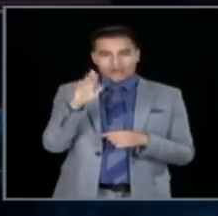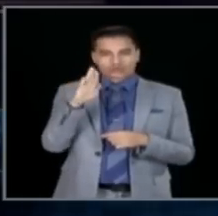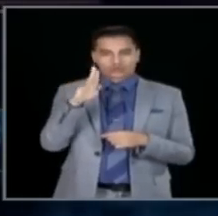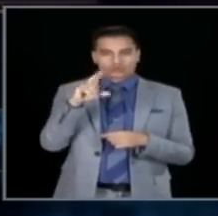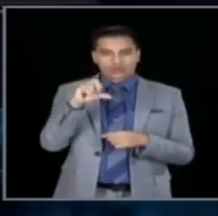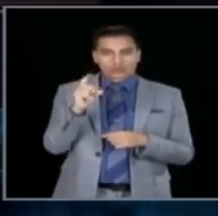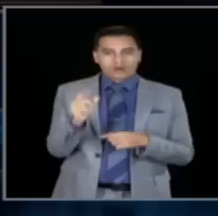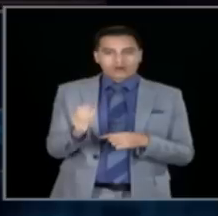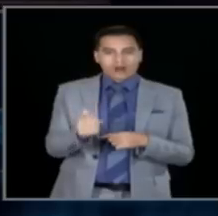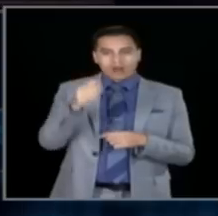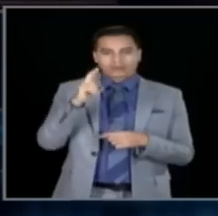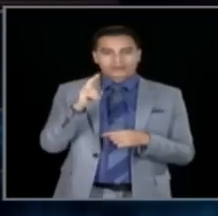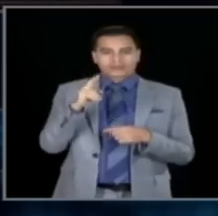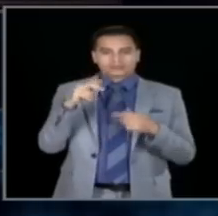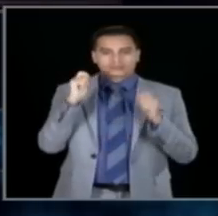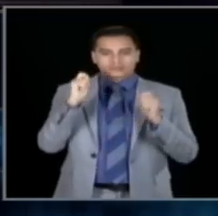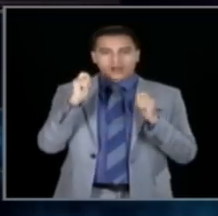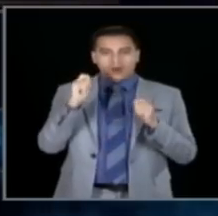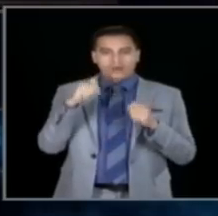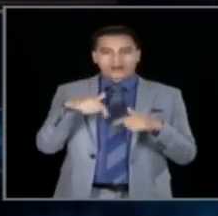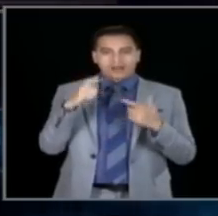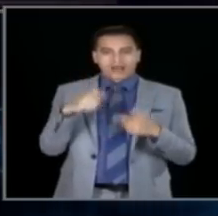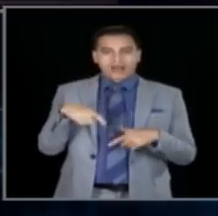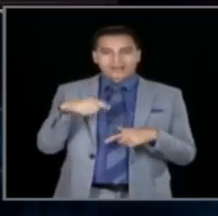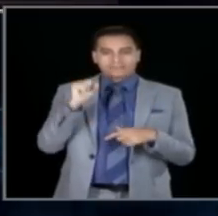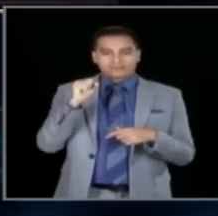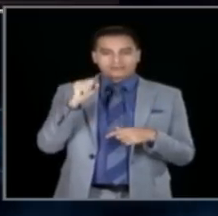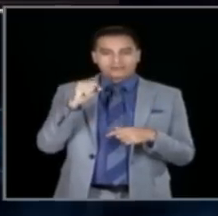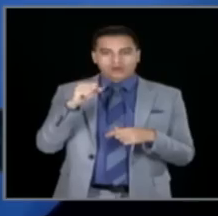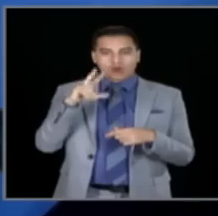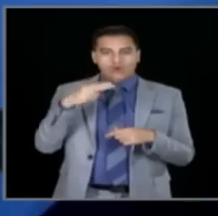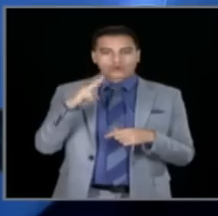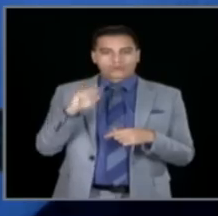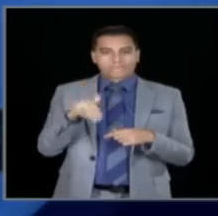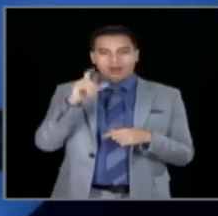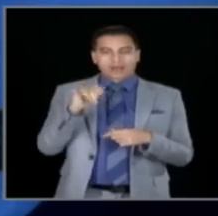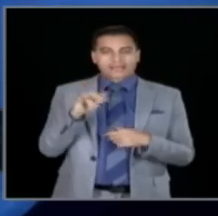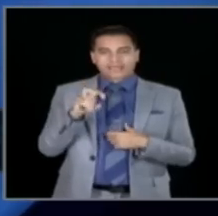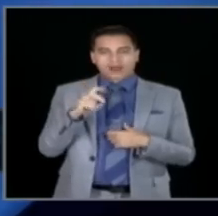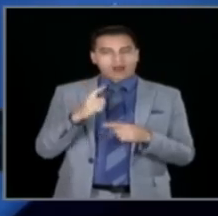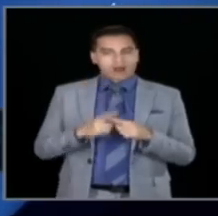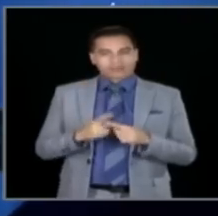ثورة التوابين على إحدى دول الخلافة الإسلامية، فما هي؟ العثمانية. غلط.